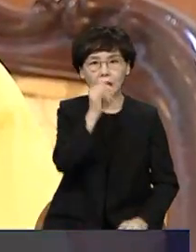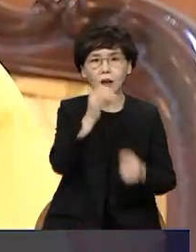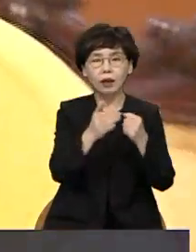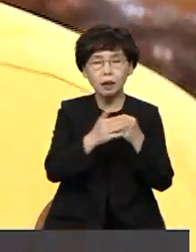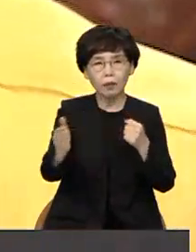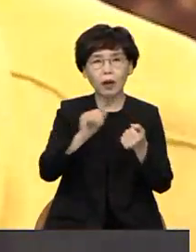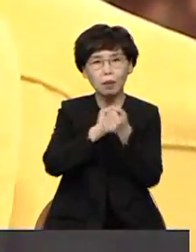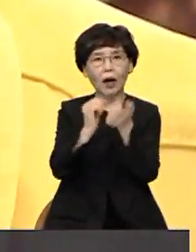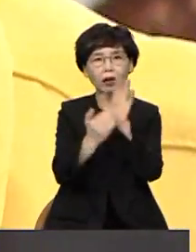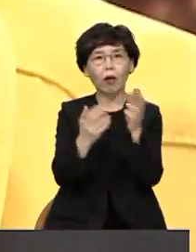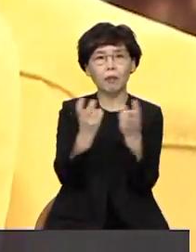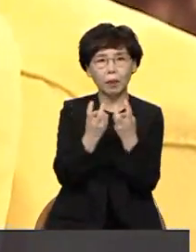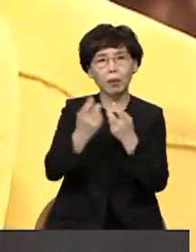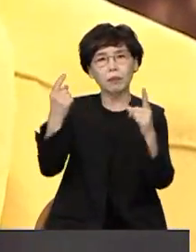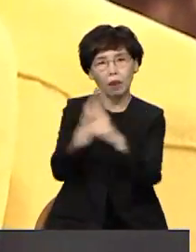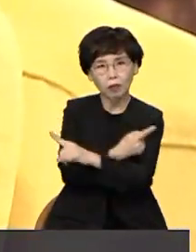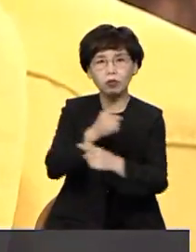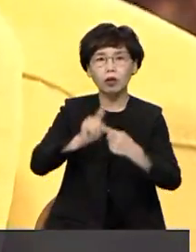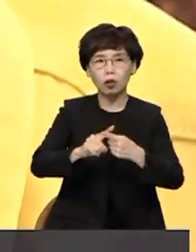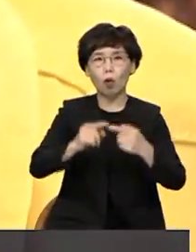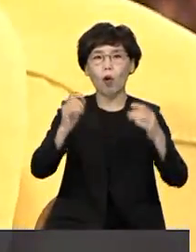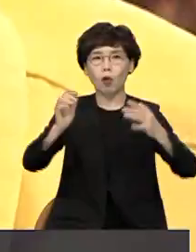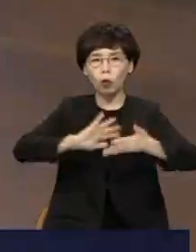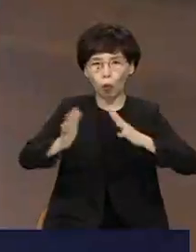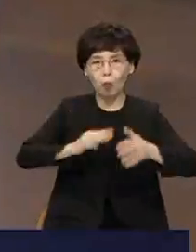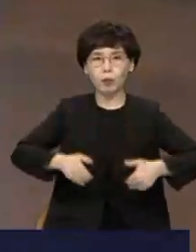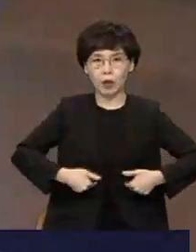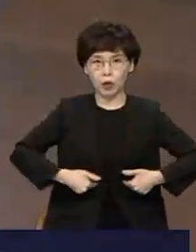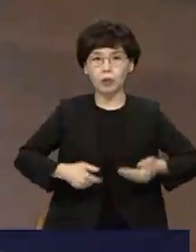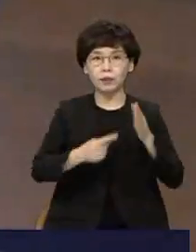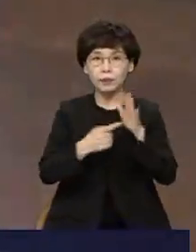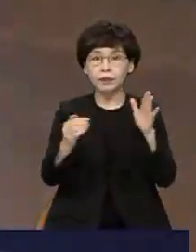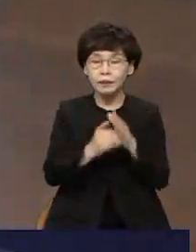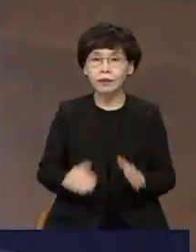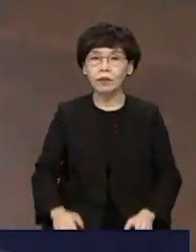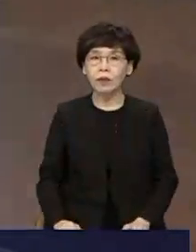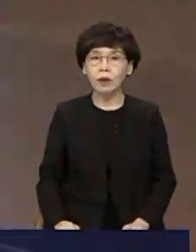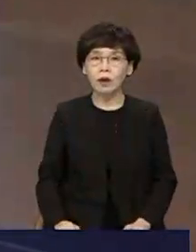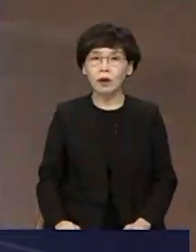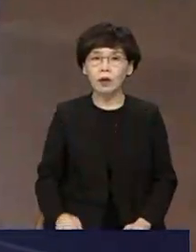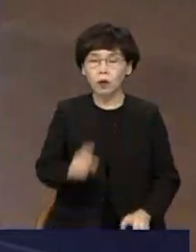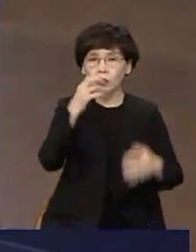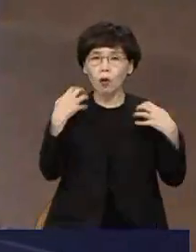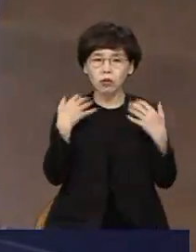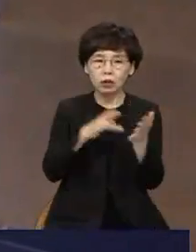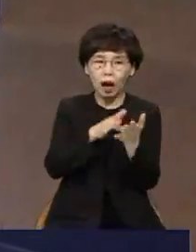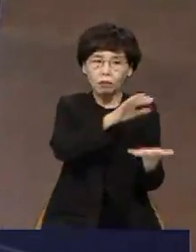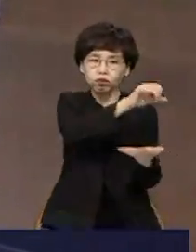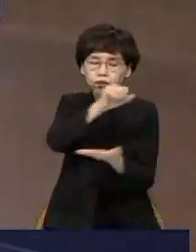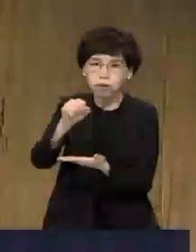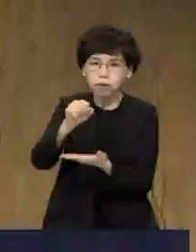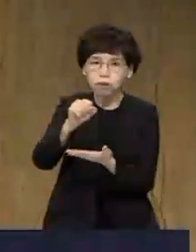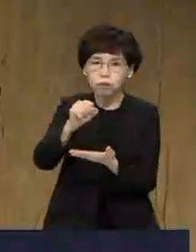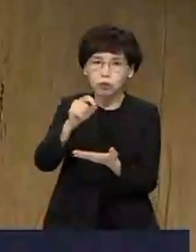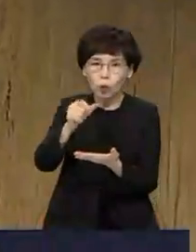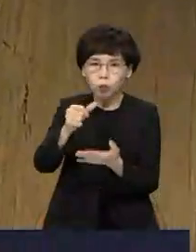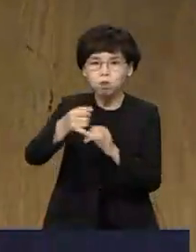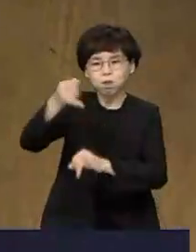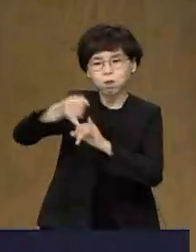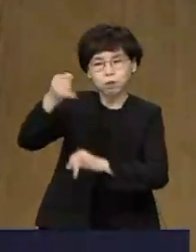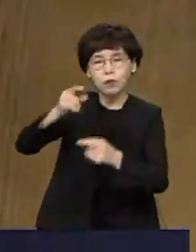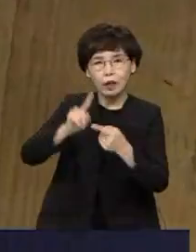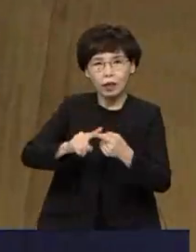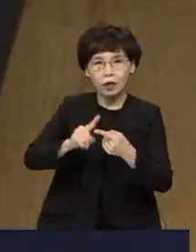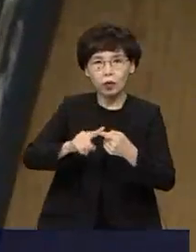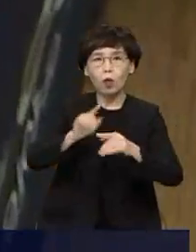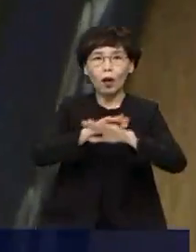관련해 진지하게 토론했으면 좋겠다고 밝혔습니다. 정부는 백신 수급 차질에 대한 대응에도 나섭니다.